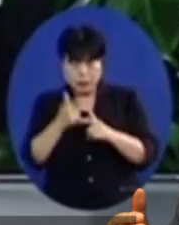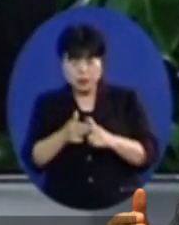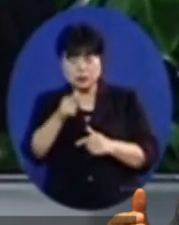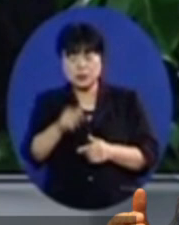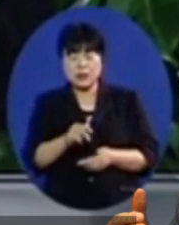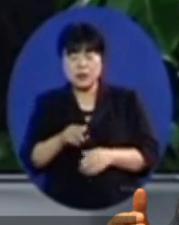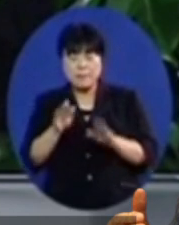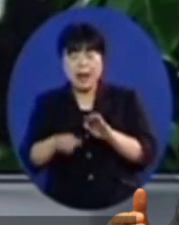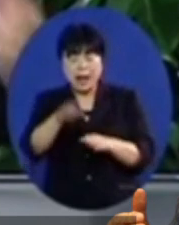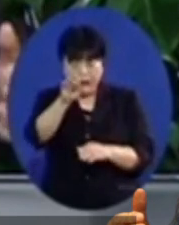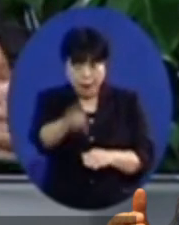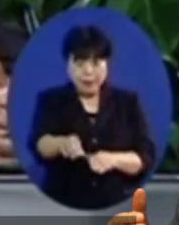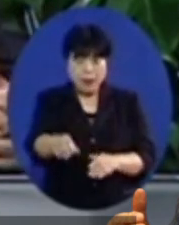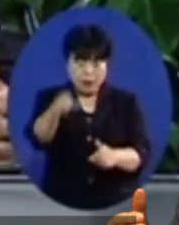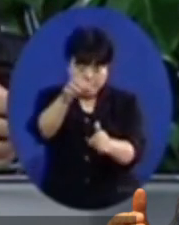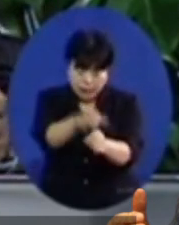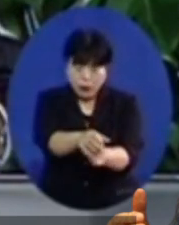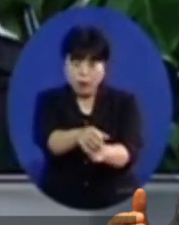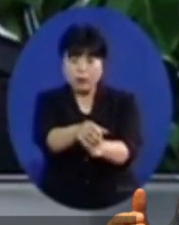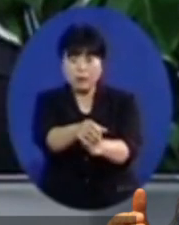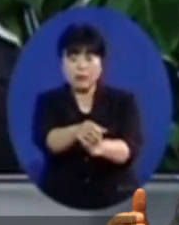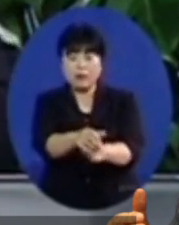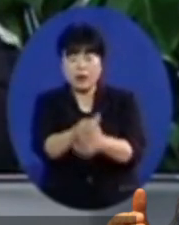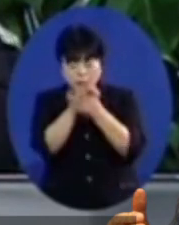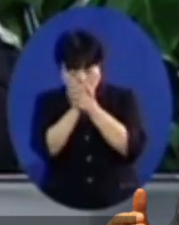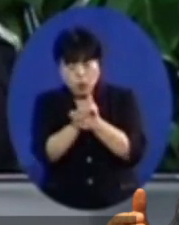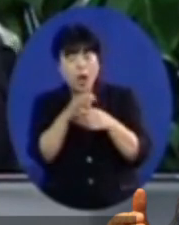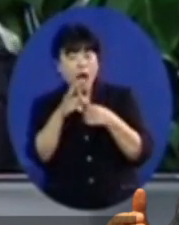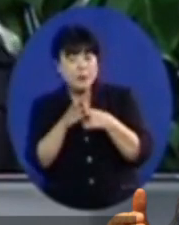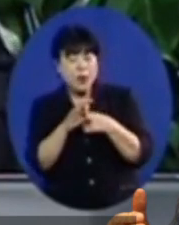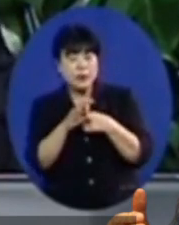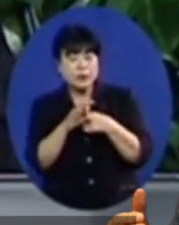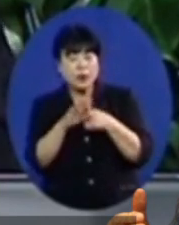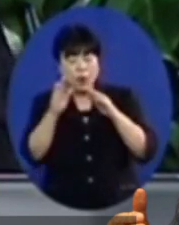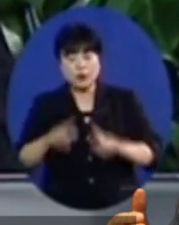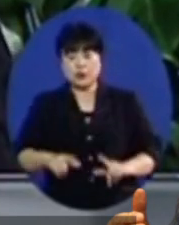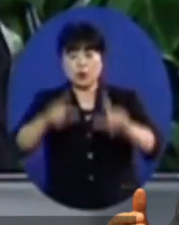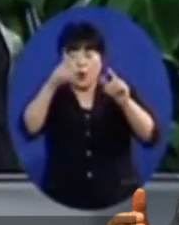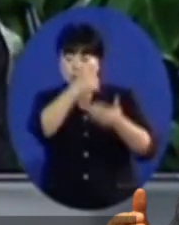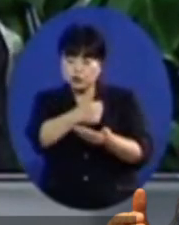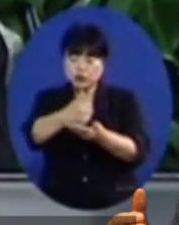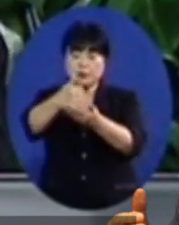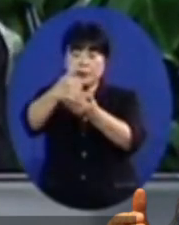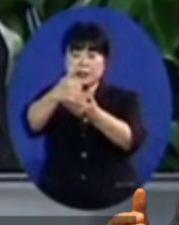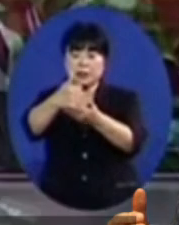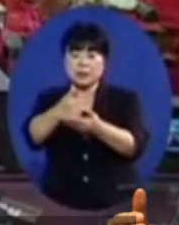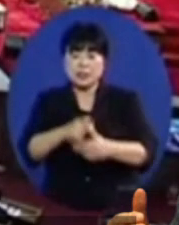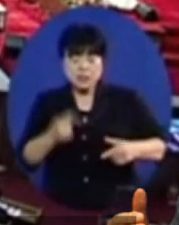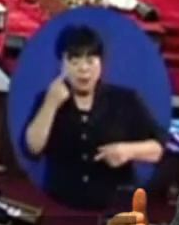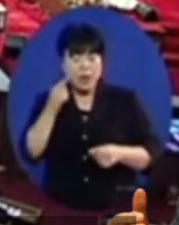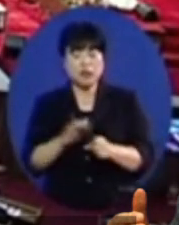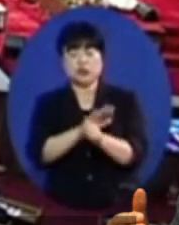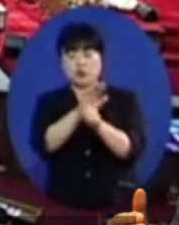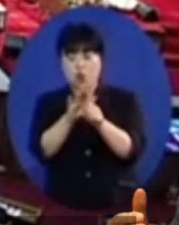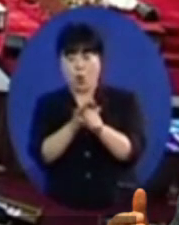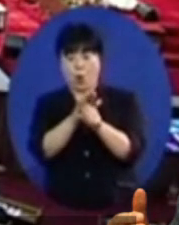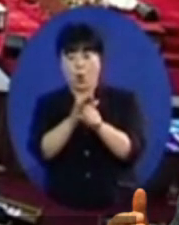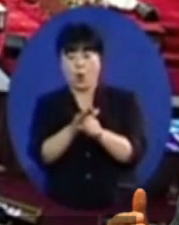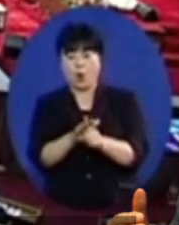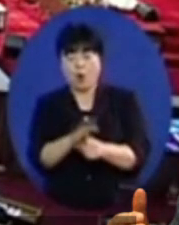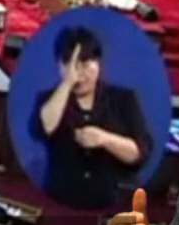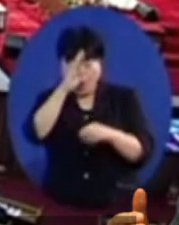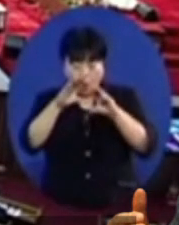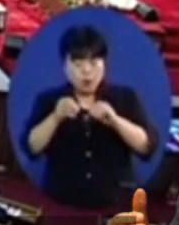앞에 내려놓고 기도하면 오늘날 또 주님의 자비와 긍휼로 우리를